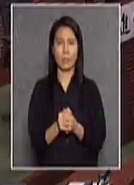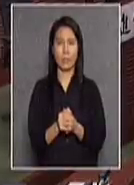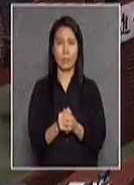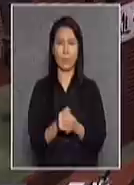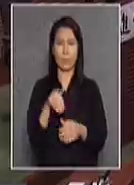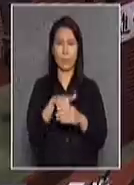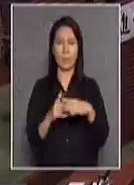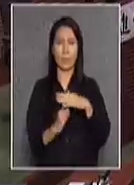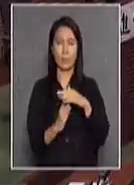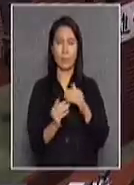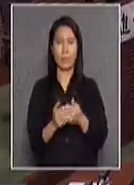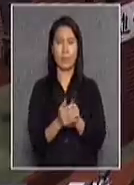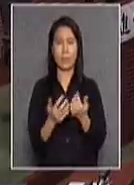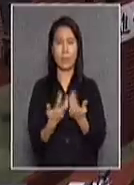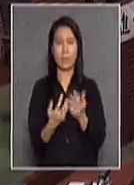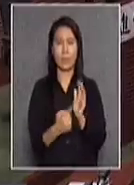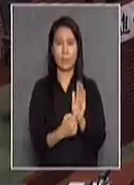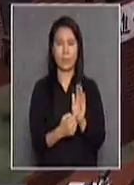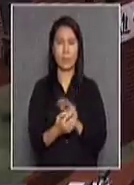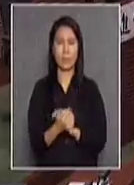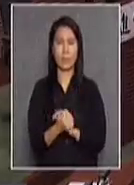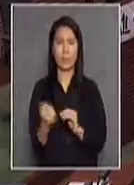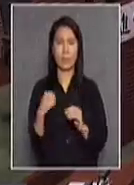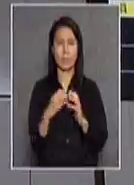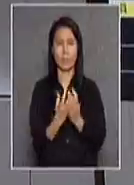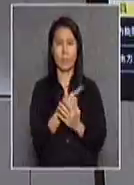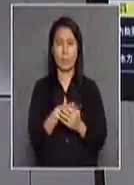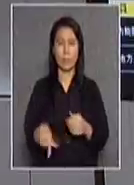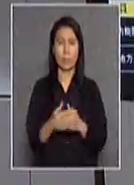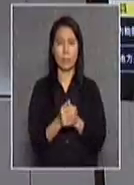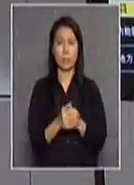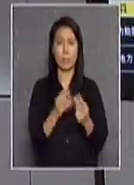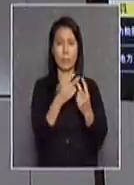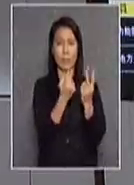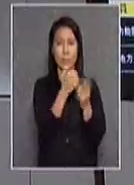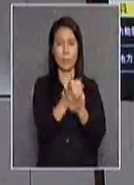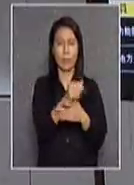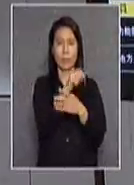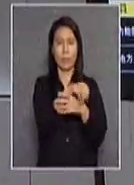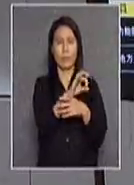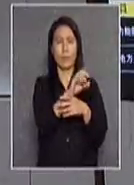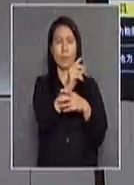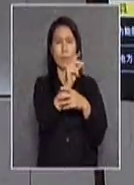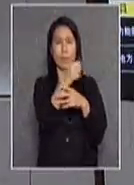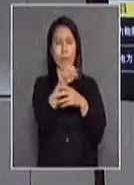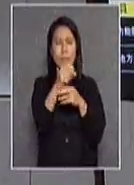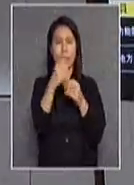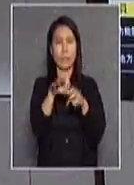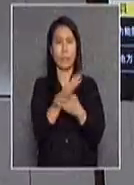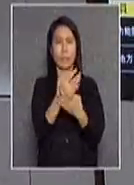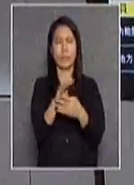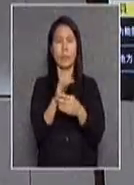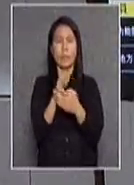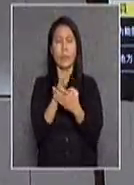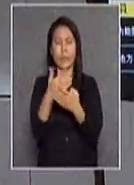停止表決顯示結果。功能團體選舉產生的議員21位出席，沒有人贊成，17位反對，沒有人棄權。分區